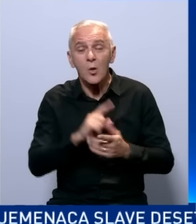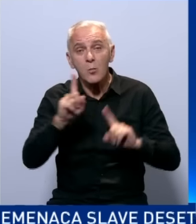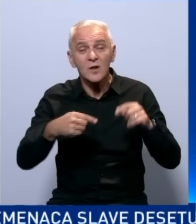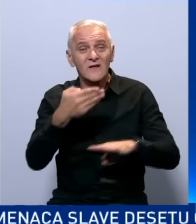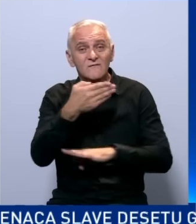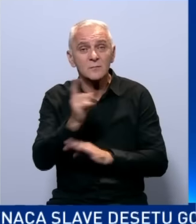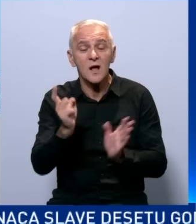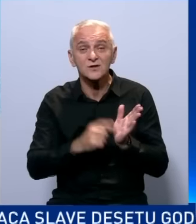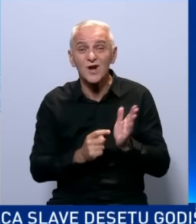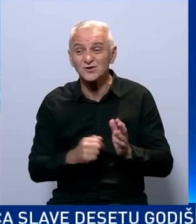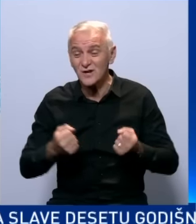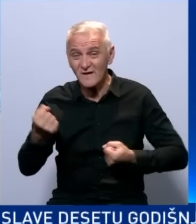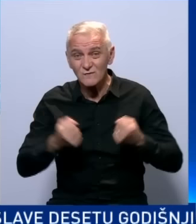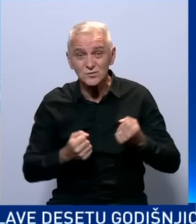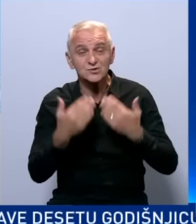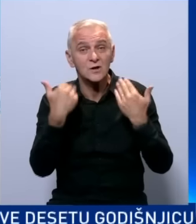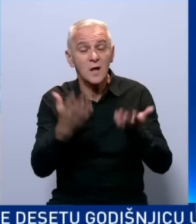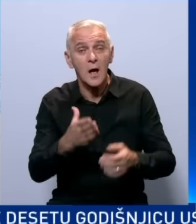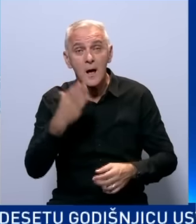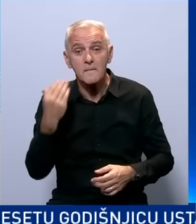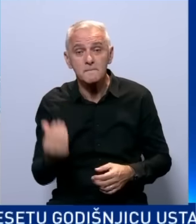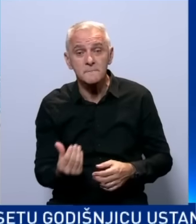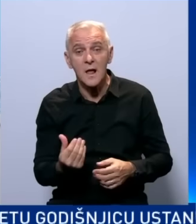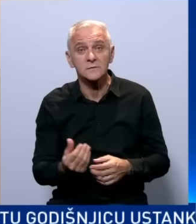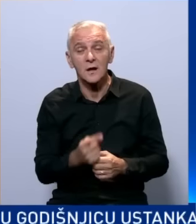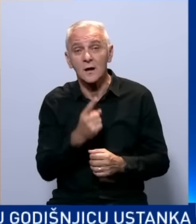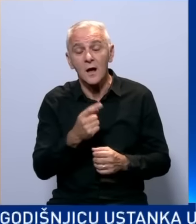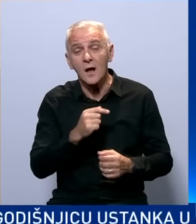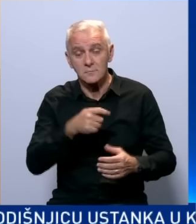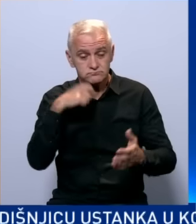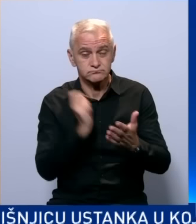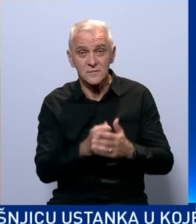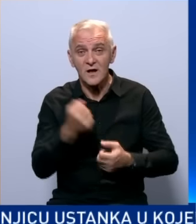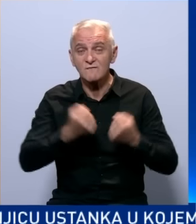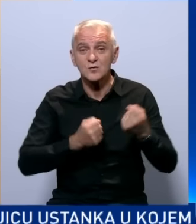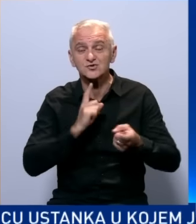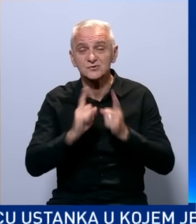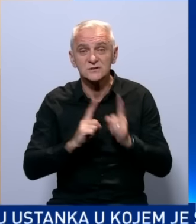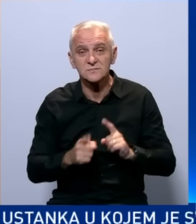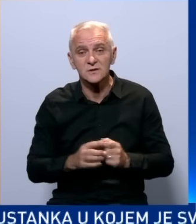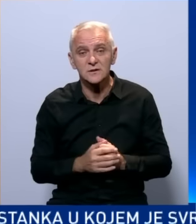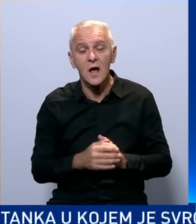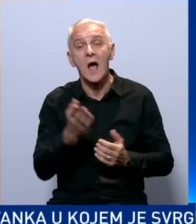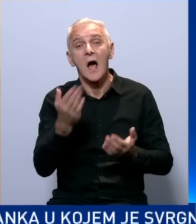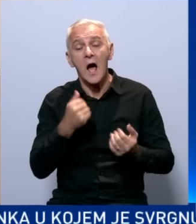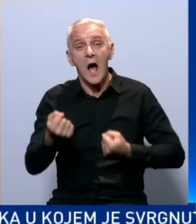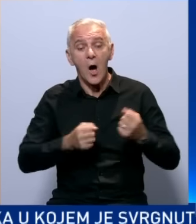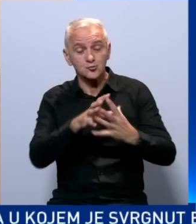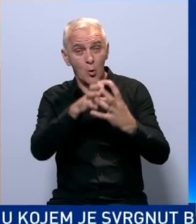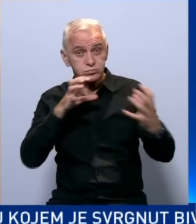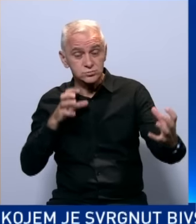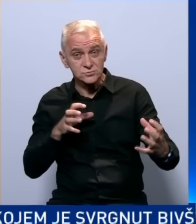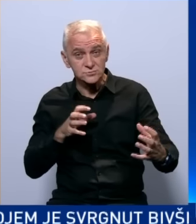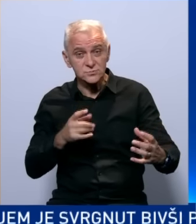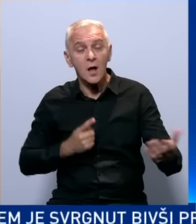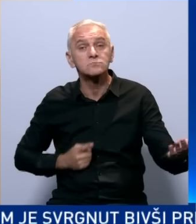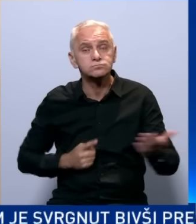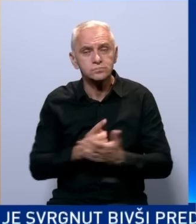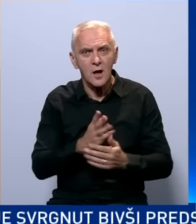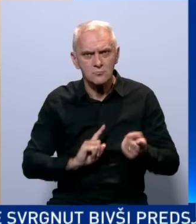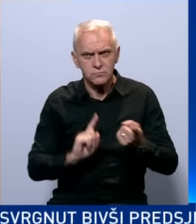firme tražeće vozače nude čak i plaćanje vozačkog ispita, a zbog odlaska i bolje perspektive za autobus danas polažu i mnogi